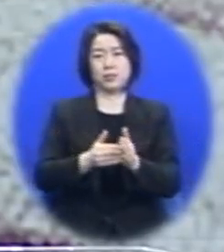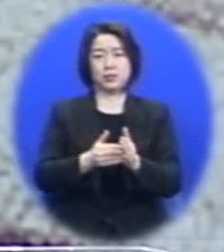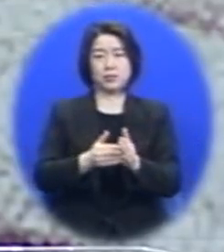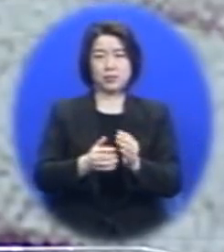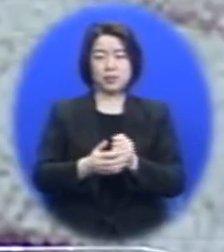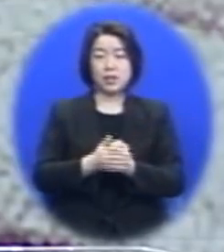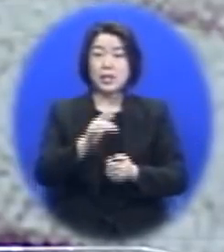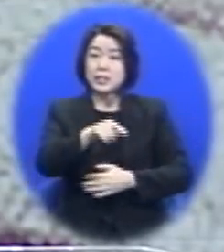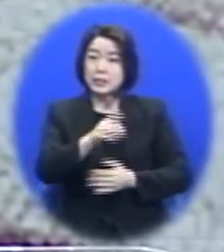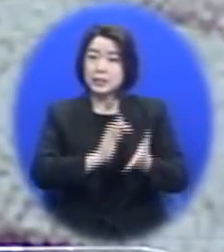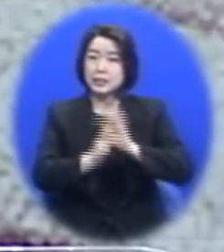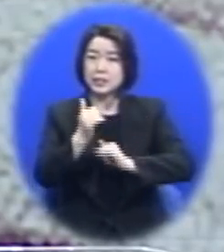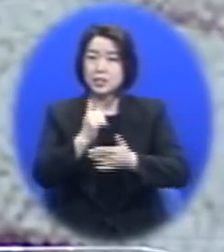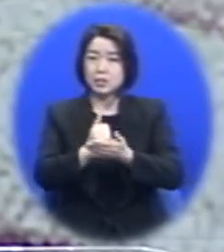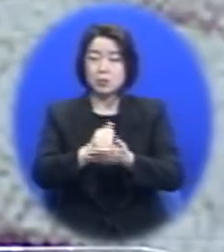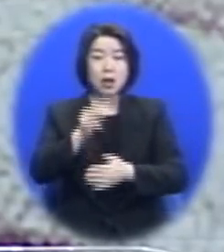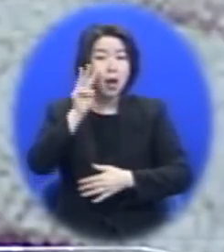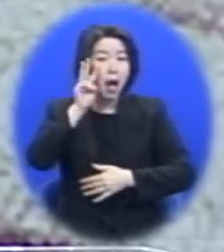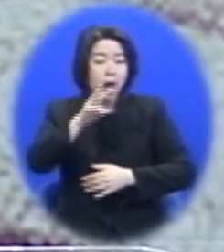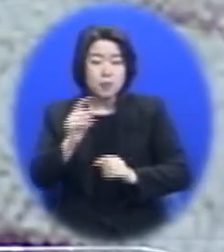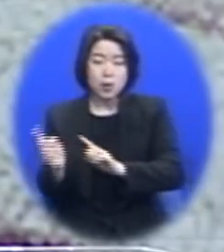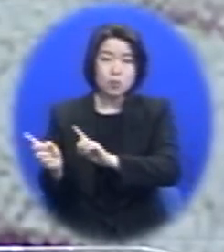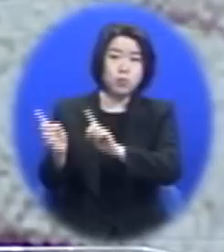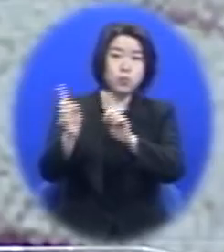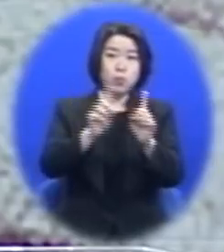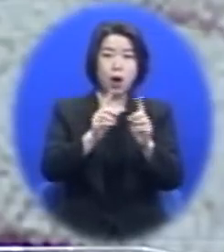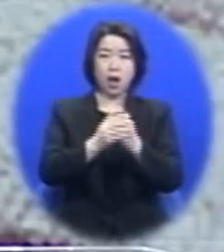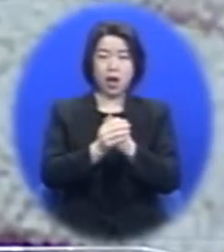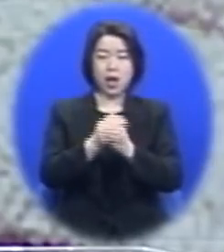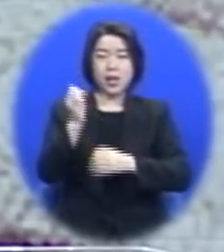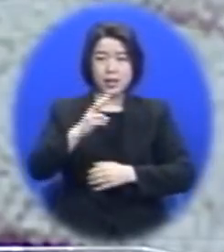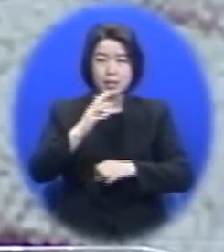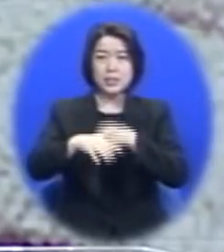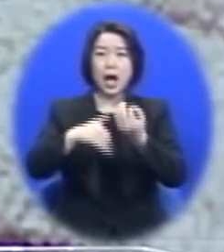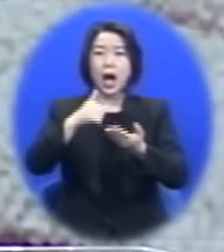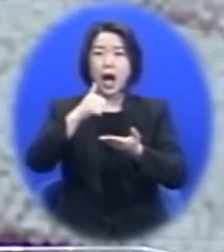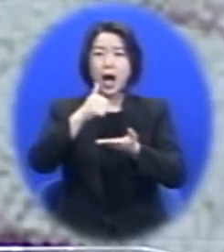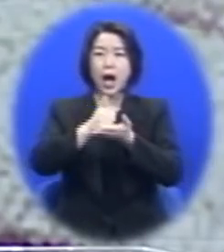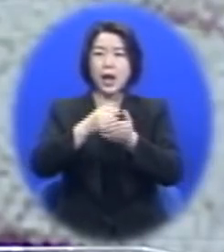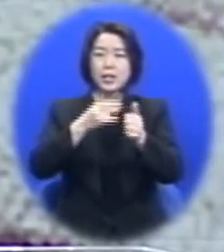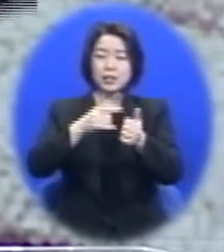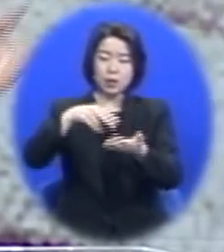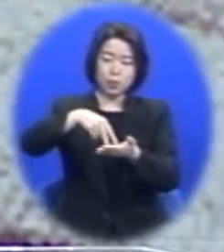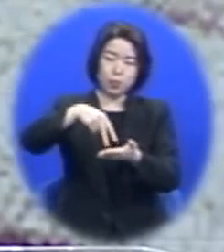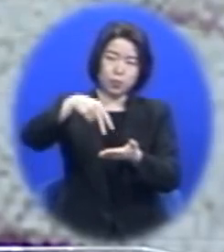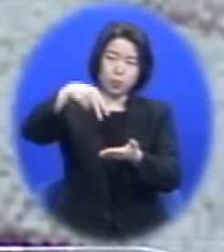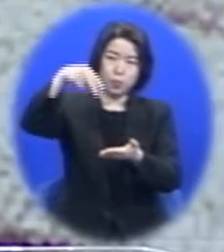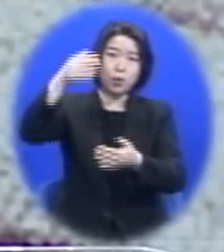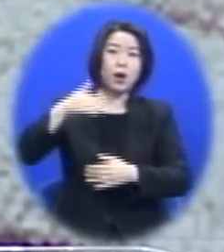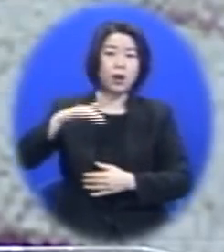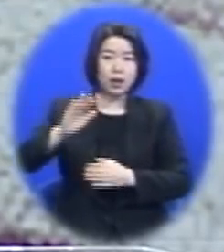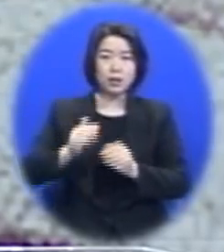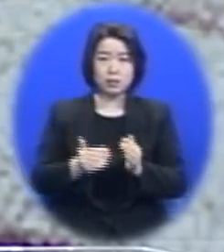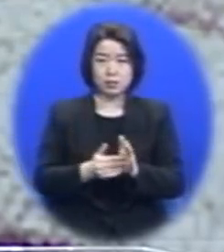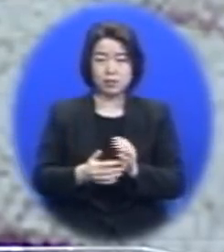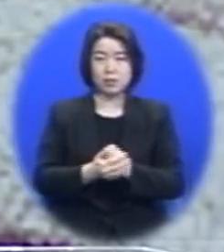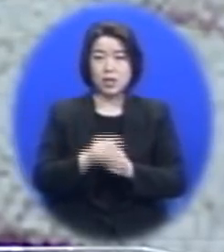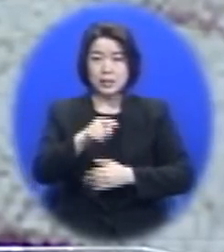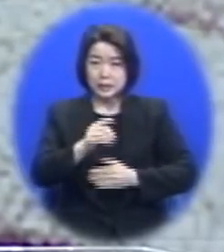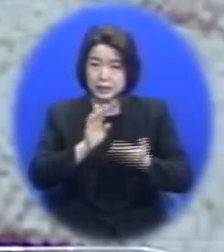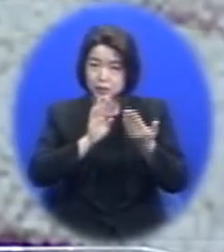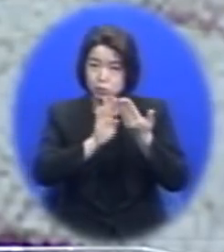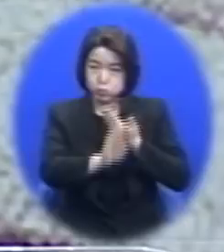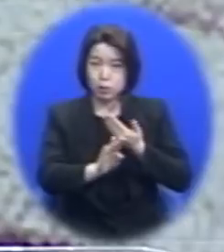그리고 그 예수님은 사흘 만에 부활하시고 그리고 하나님께 탓이 승천의 가셨습니다 그 이후에